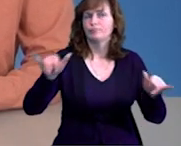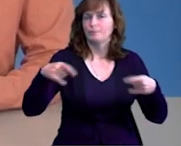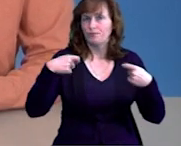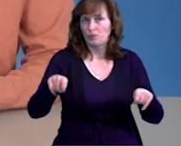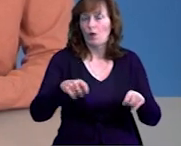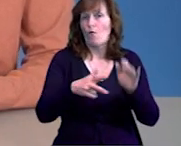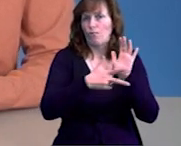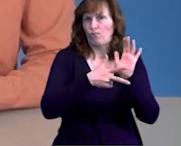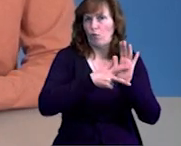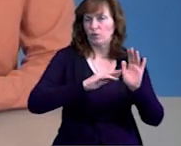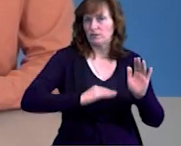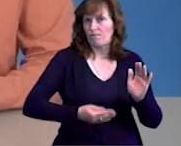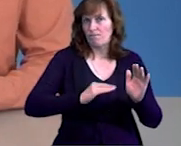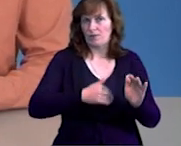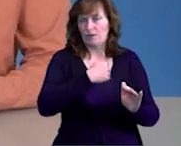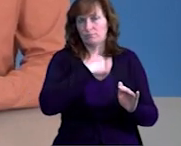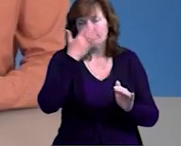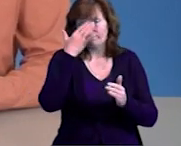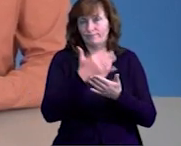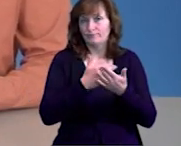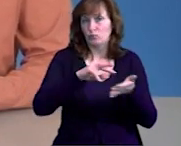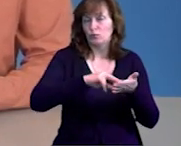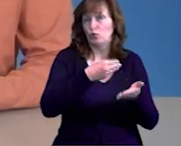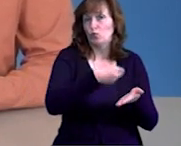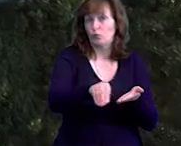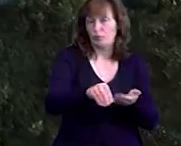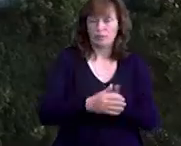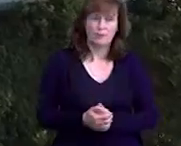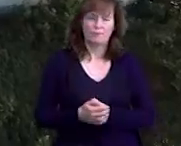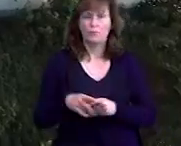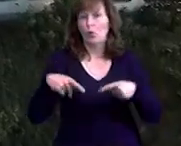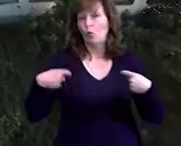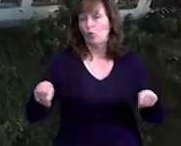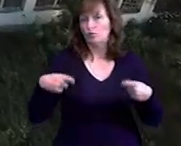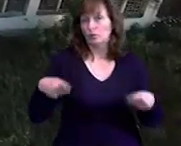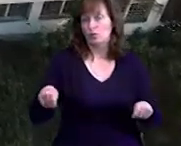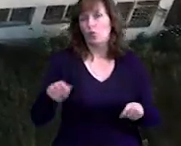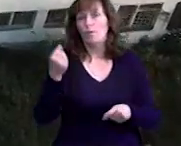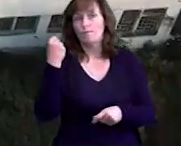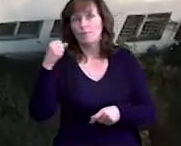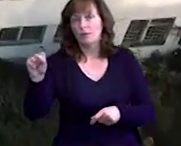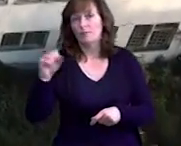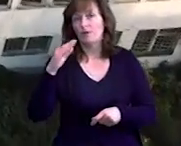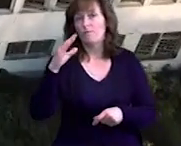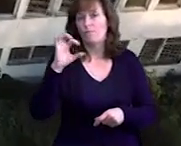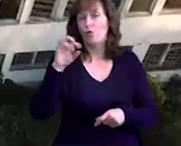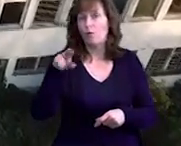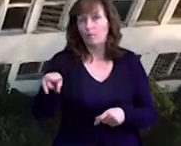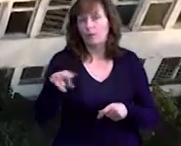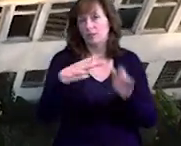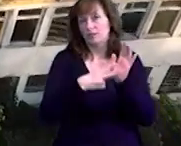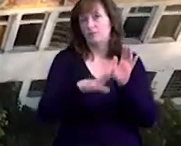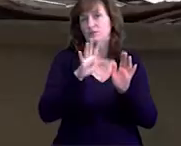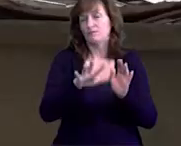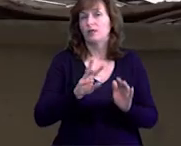взяли участь 8 фірм. Про переможця розповість Гордій Єрмак. У торгах переміг фізична особа-підприємець Валерій Рацин із